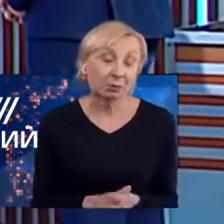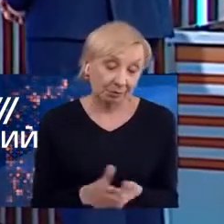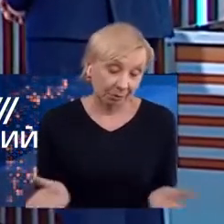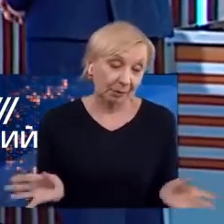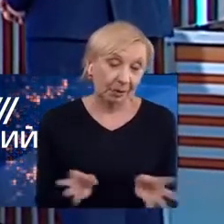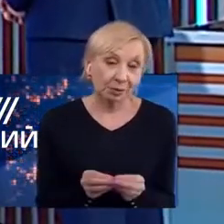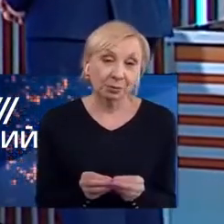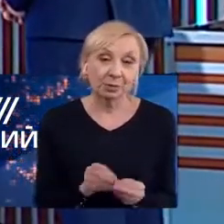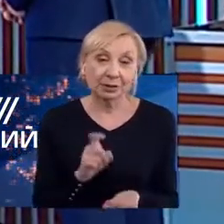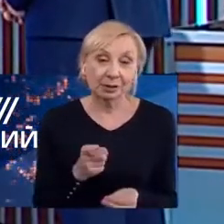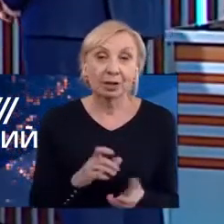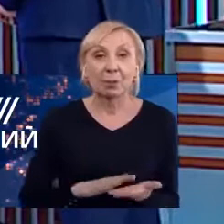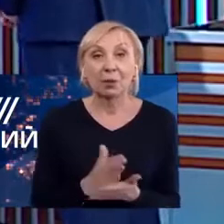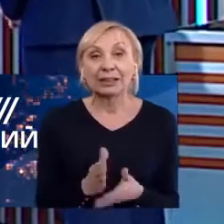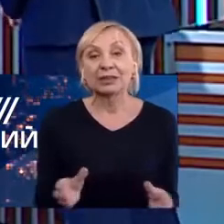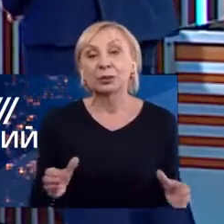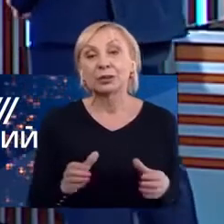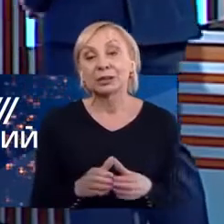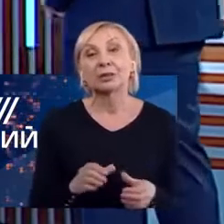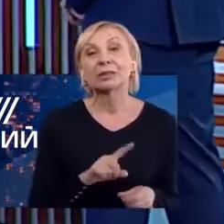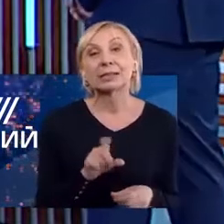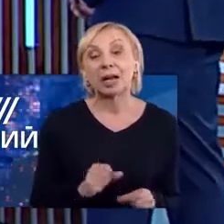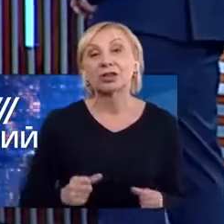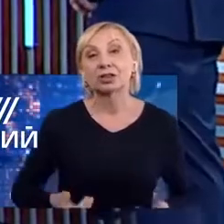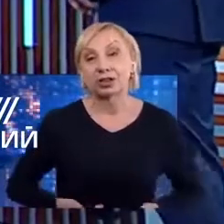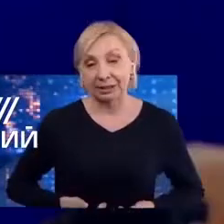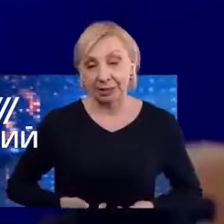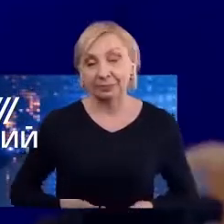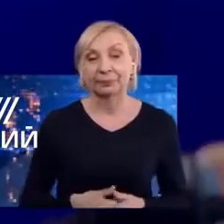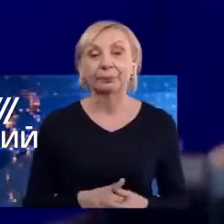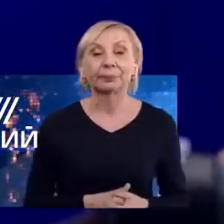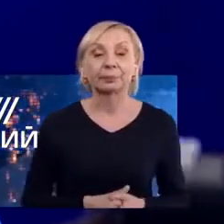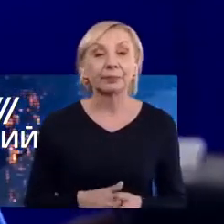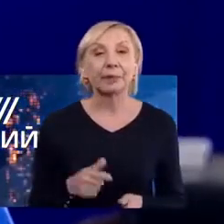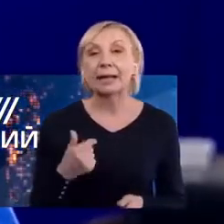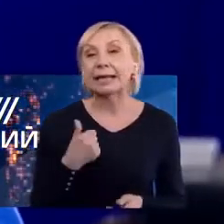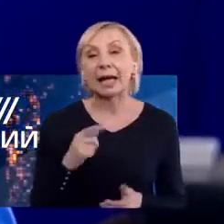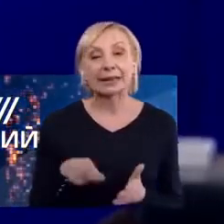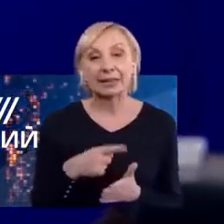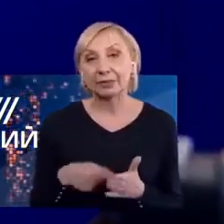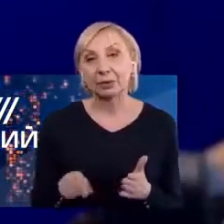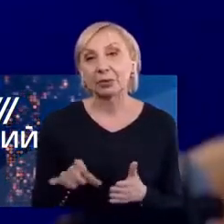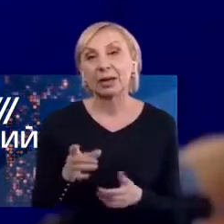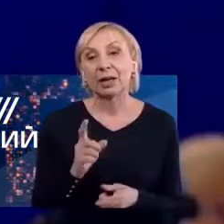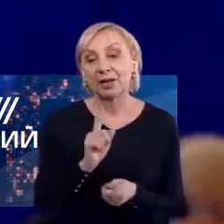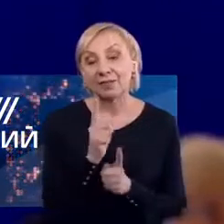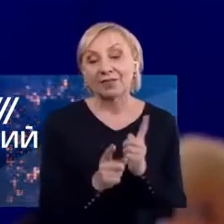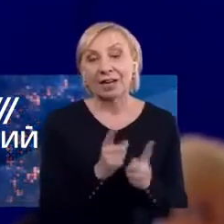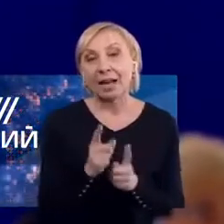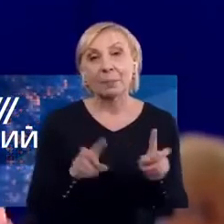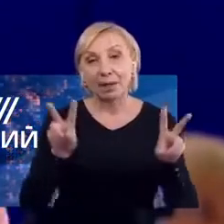з політичною силою «За життя». Ну, по-перше, я не вірю взагалі в ребрендінги, тому